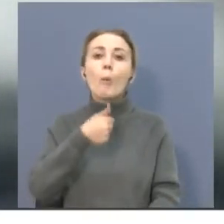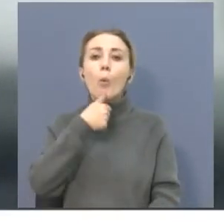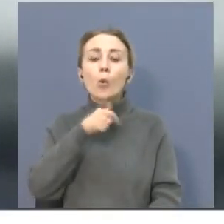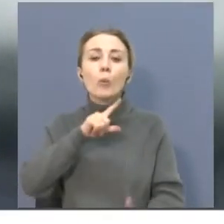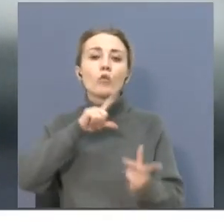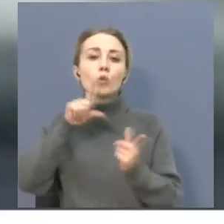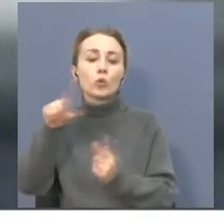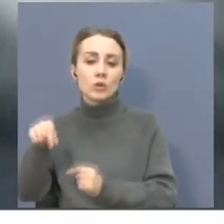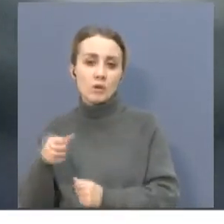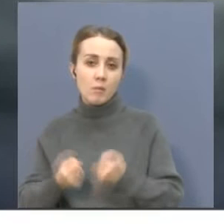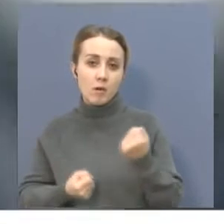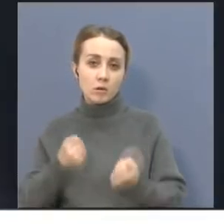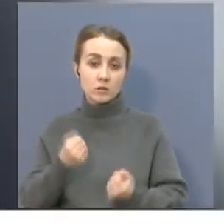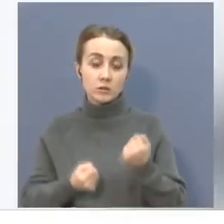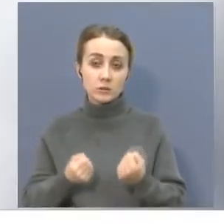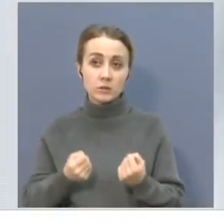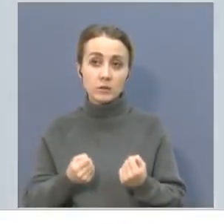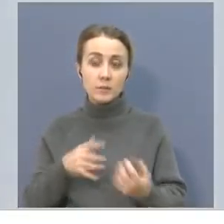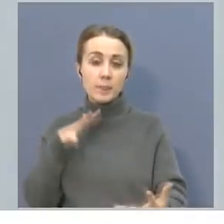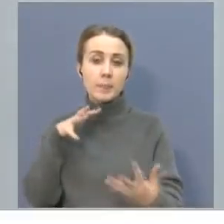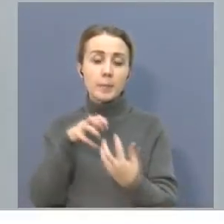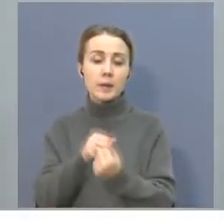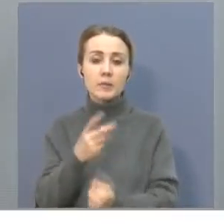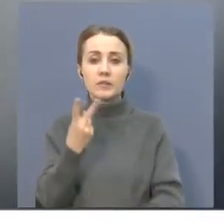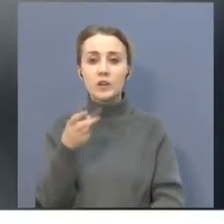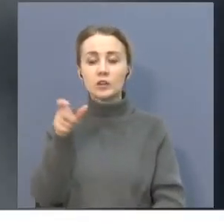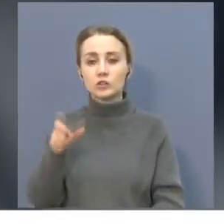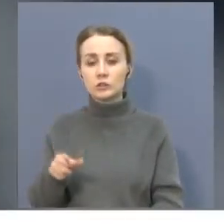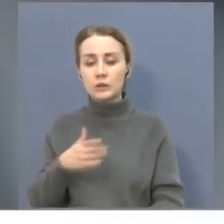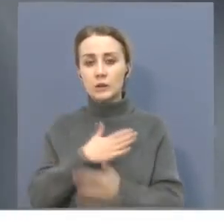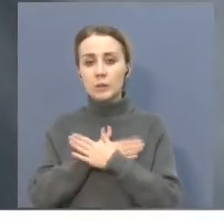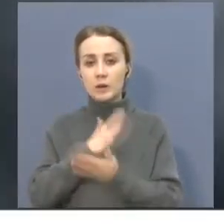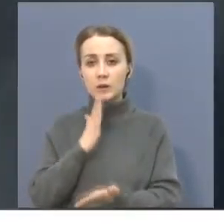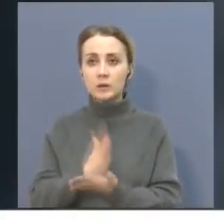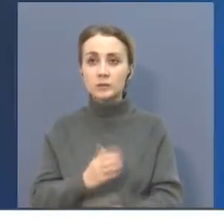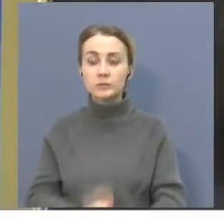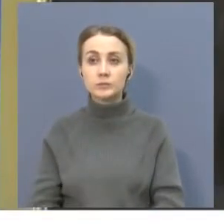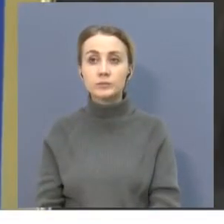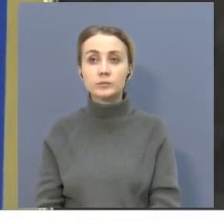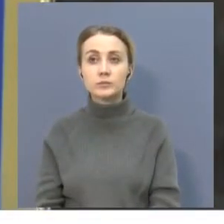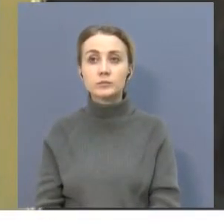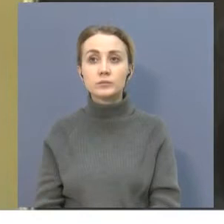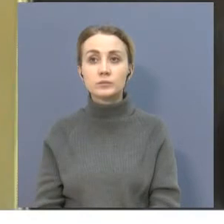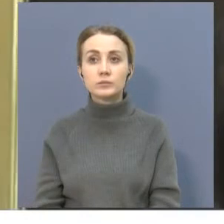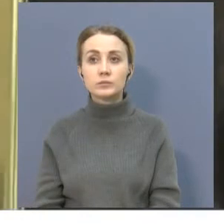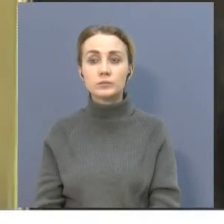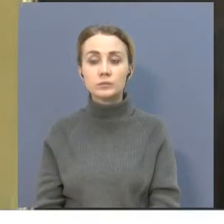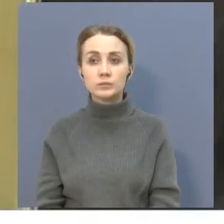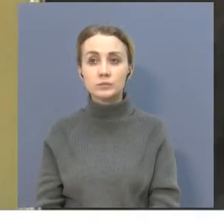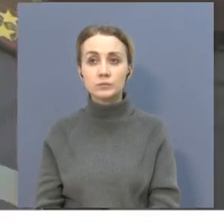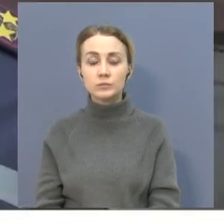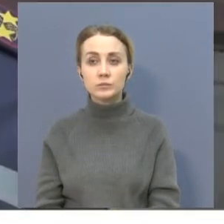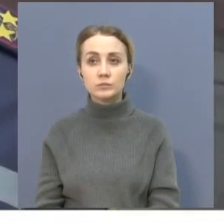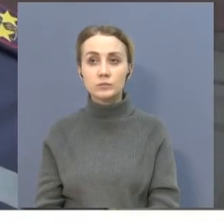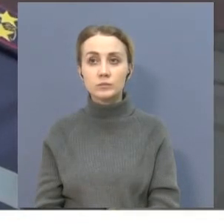орай Зеренді бағытындағы тас жолда орын алған жол көлік оқиғасынан 2 адам қаза тапты. На закрытых участках автодорог